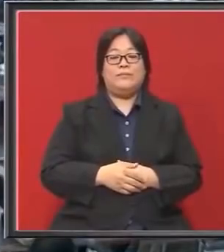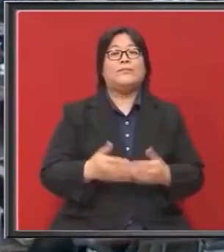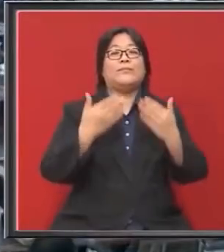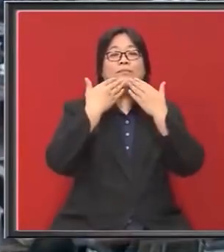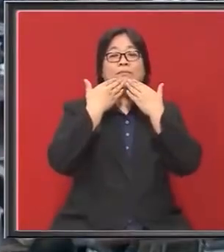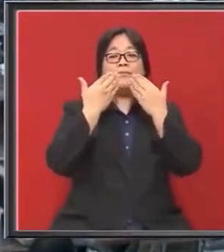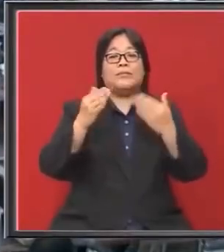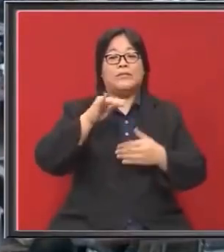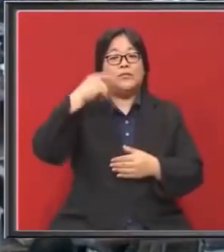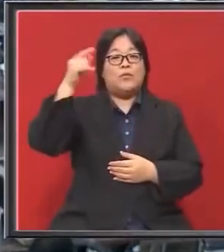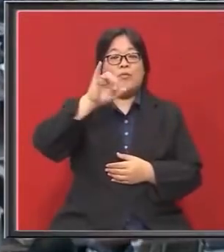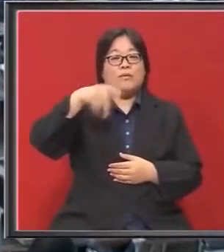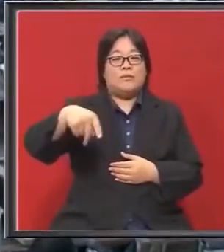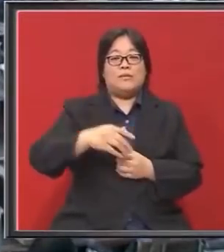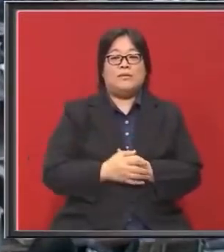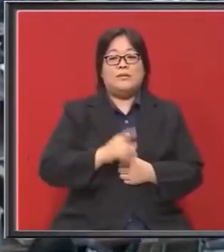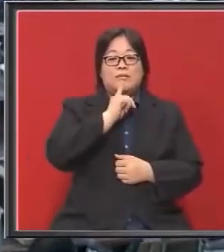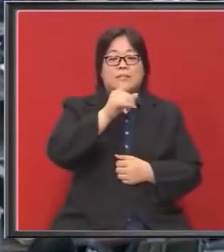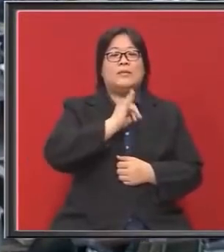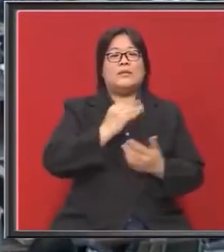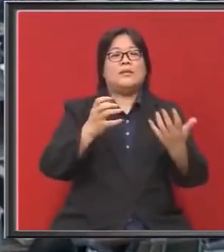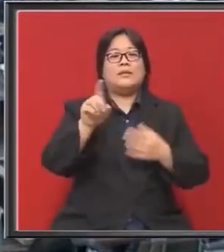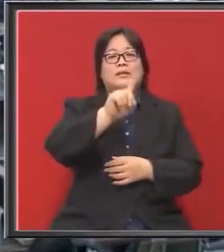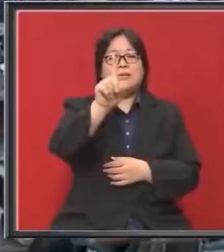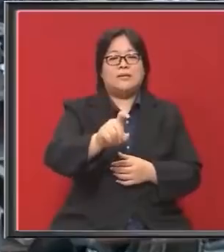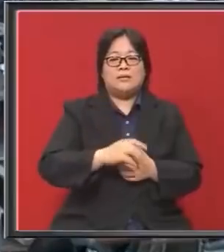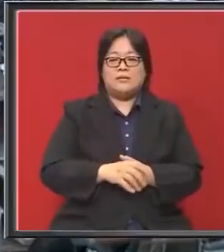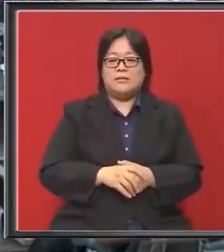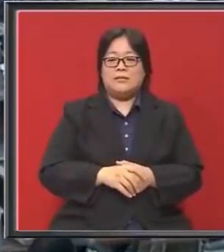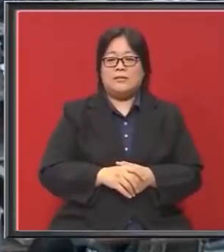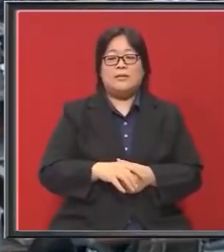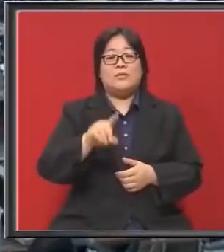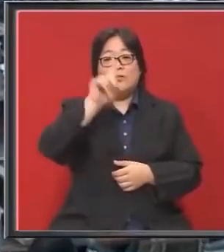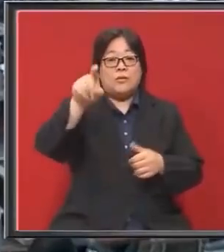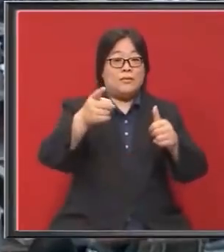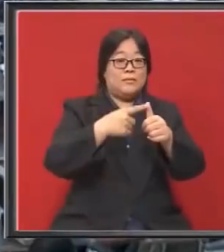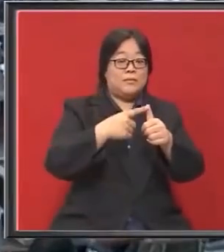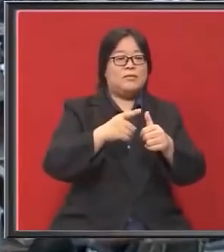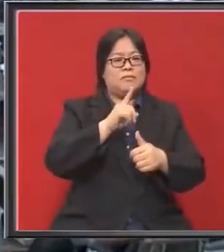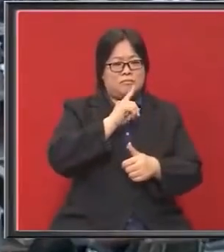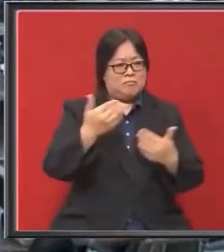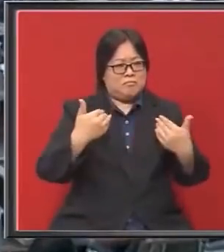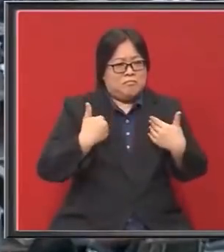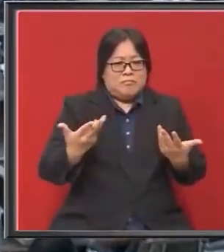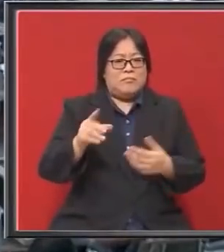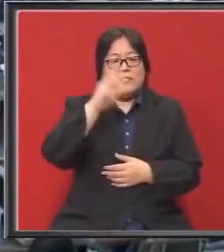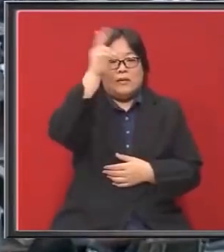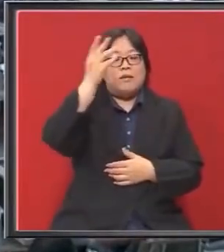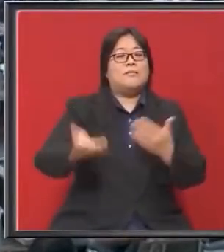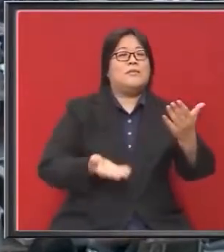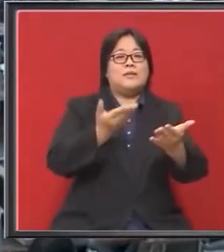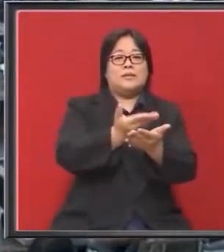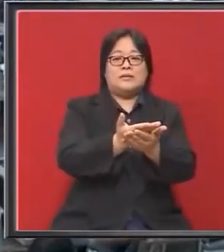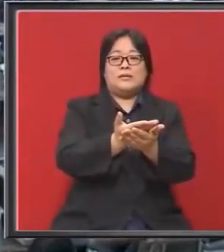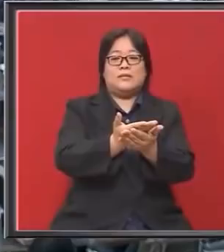cuma kasih Ton itu betul semuanya Saya natanya azlan seorang pertama sebanyak Adakah kerajaan